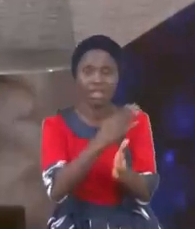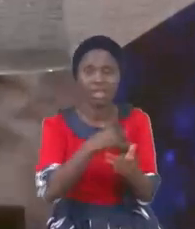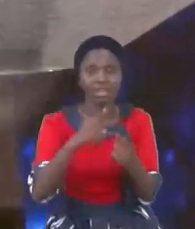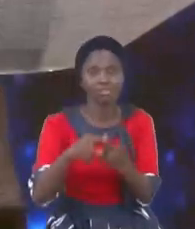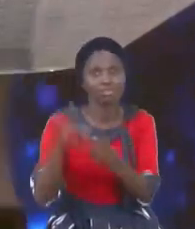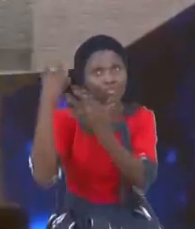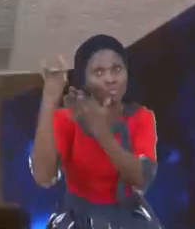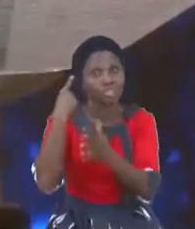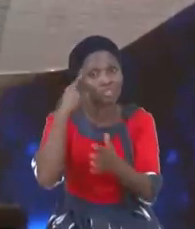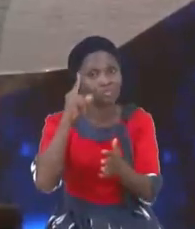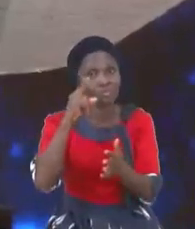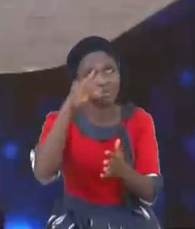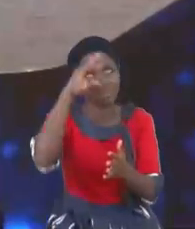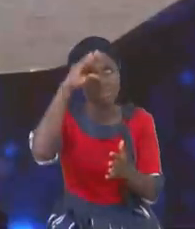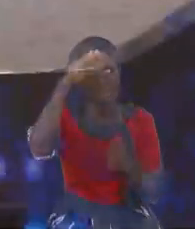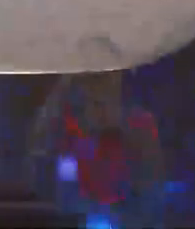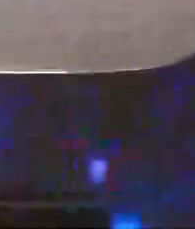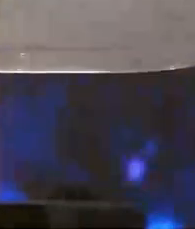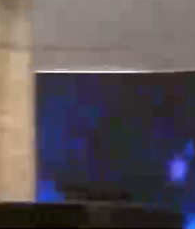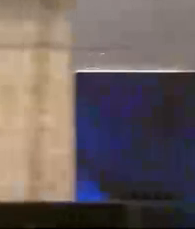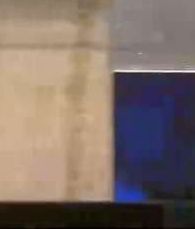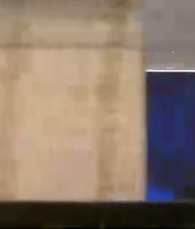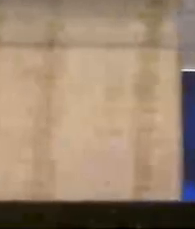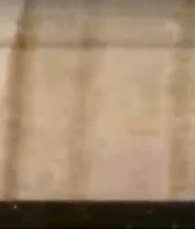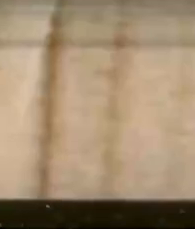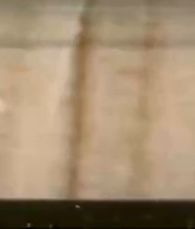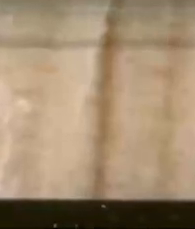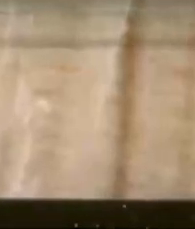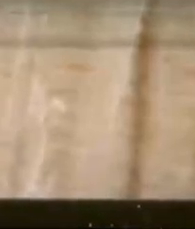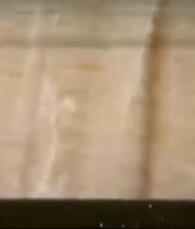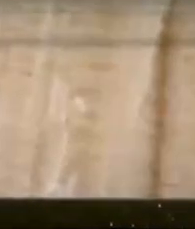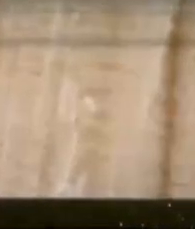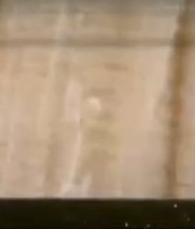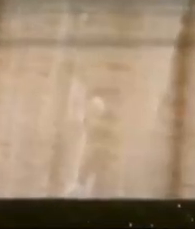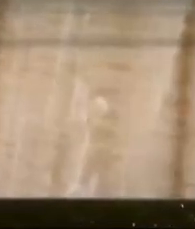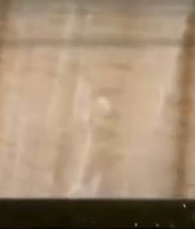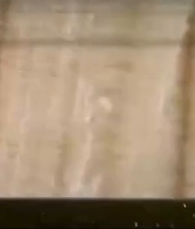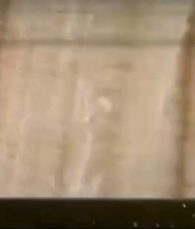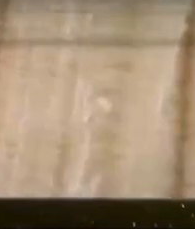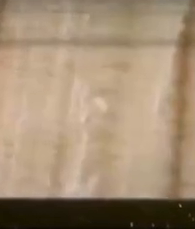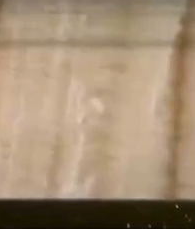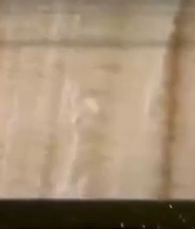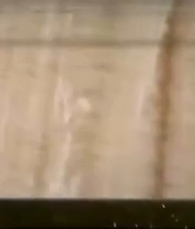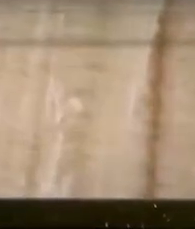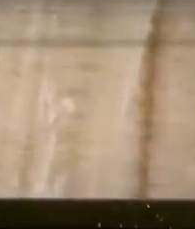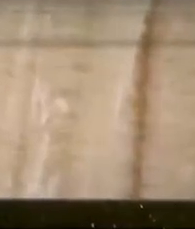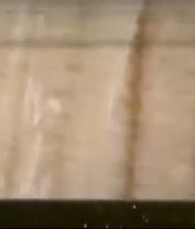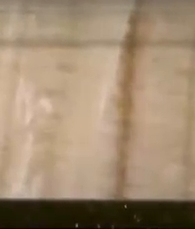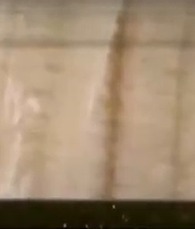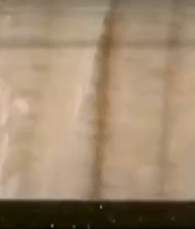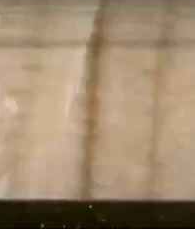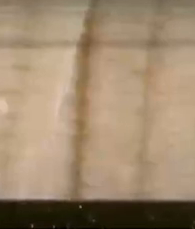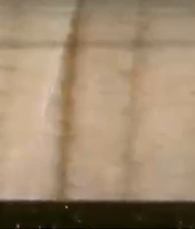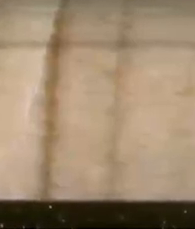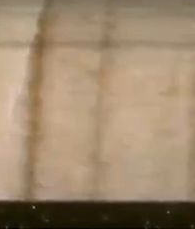cieux, son Fils qu'il a ressuscité des morts, Jésus qui nous délivre de la